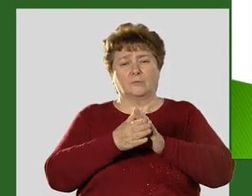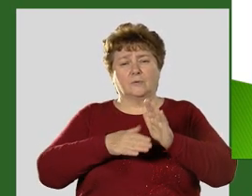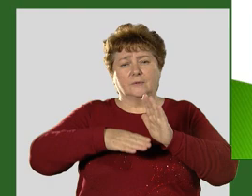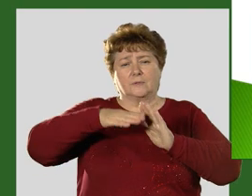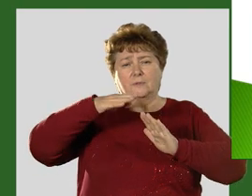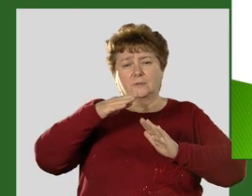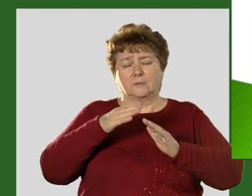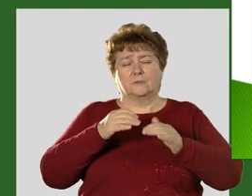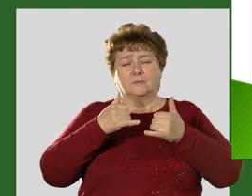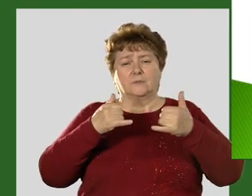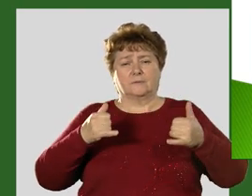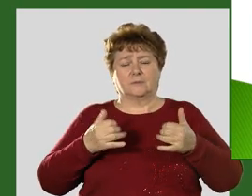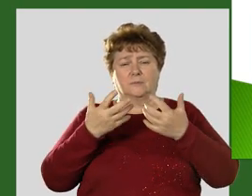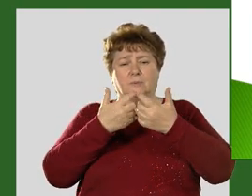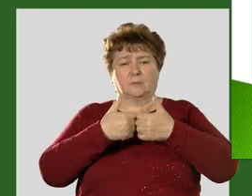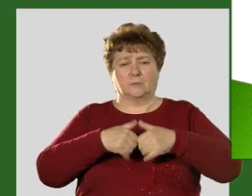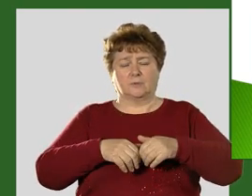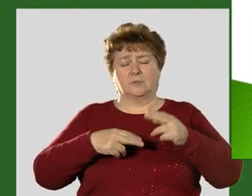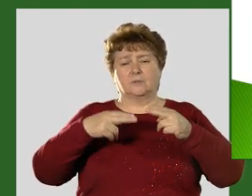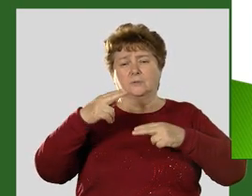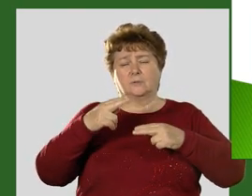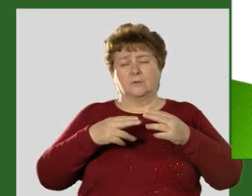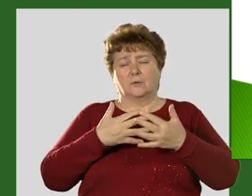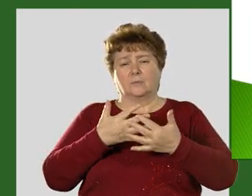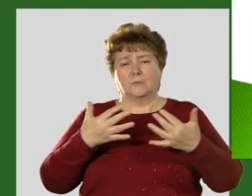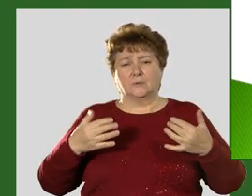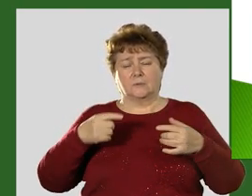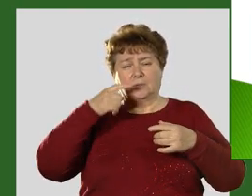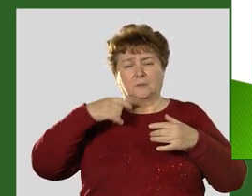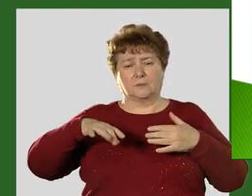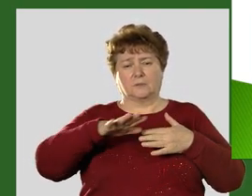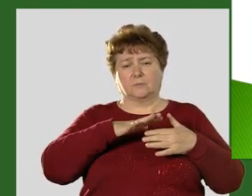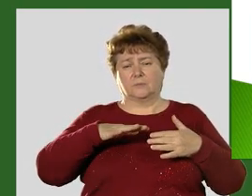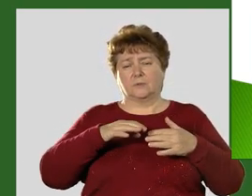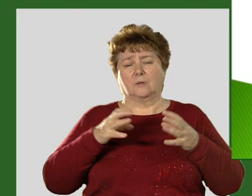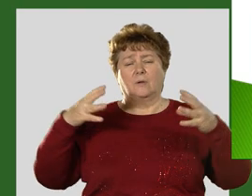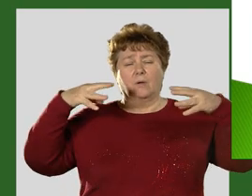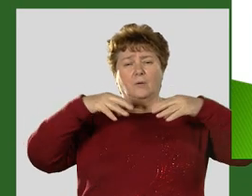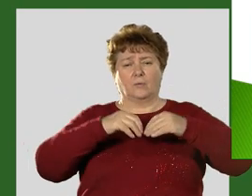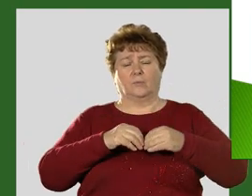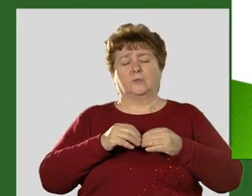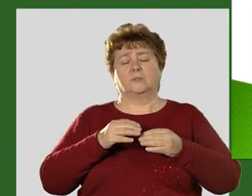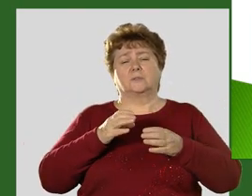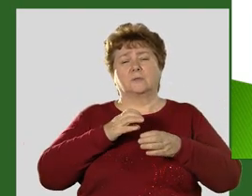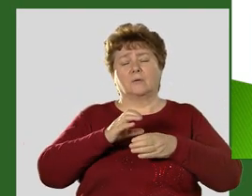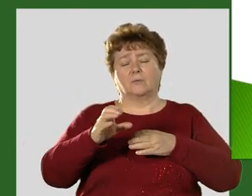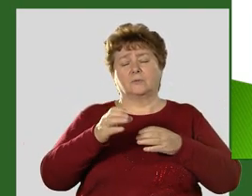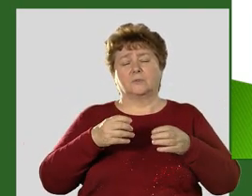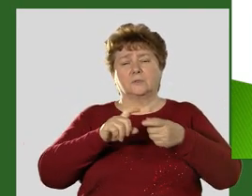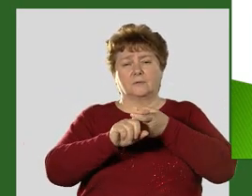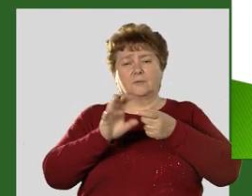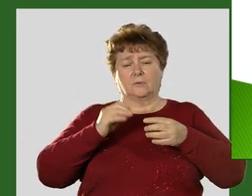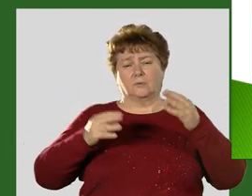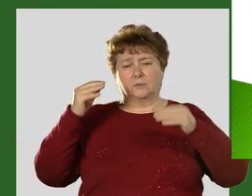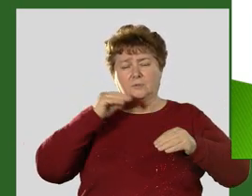возросла потребность в развитии промышленности стройматериалов в Кыргызской республике. Комплексная отрасль напрямую зависит